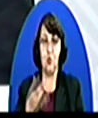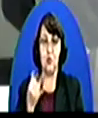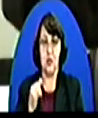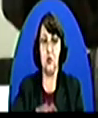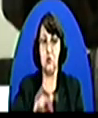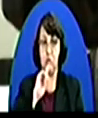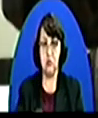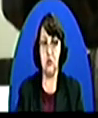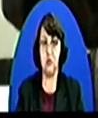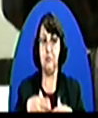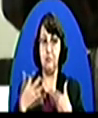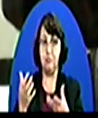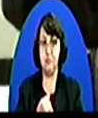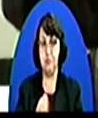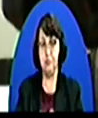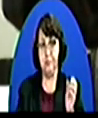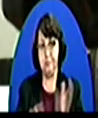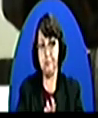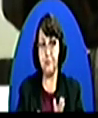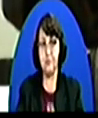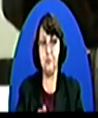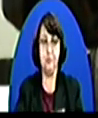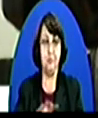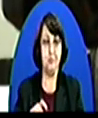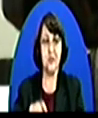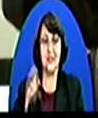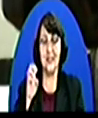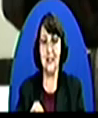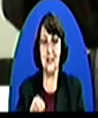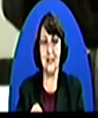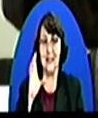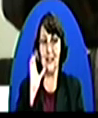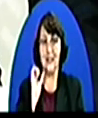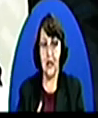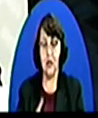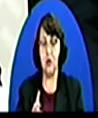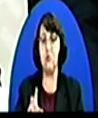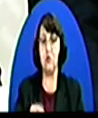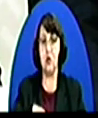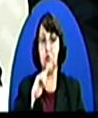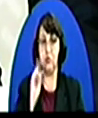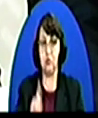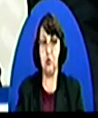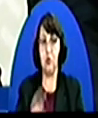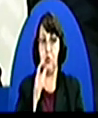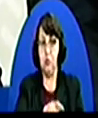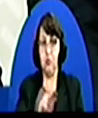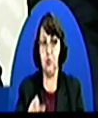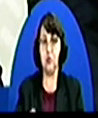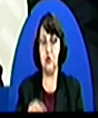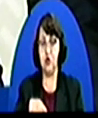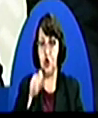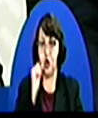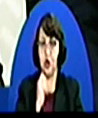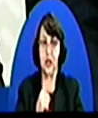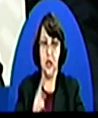гэсэн. Хувийн тэтгэврийн одоо санг бид нар хүлэн зөвшөөрснөөр хүмүүс илүү их боломж олох ч